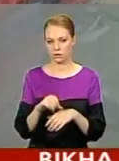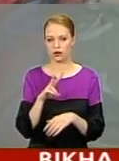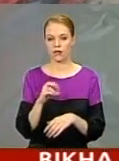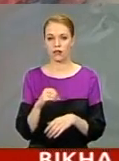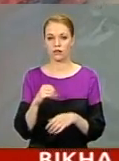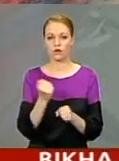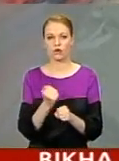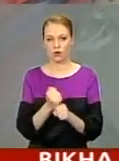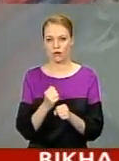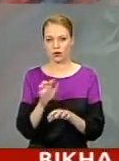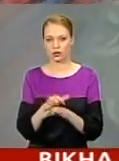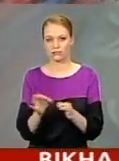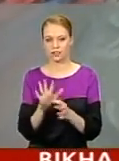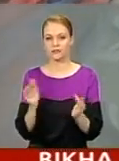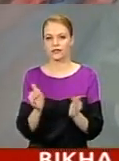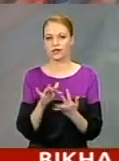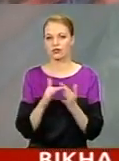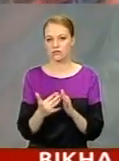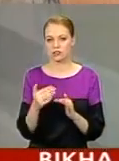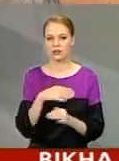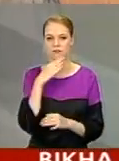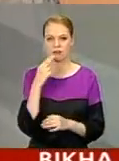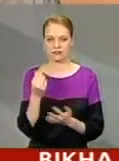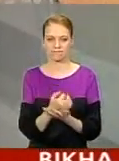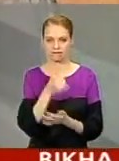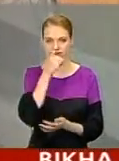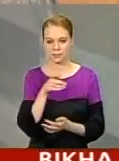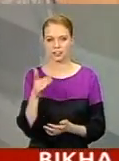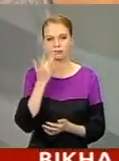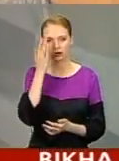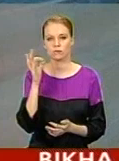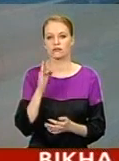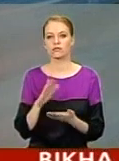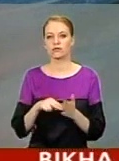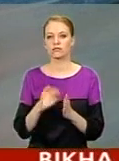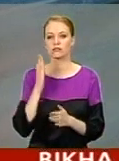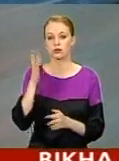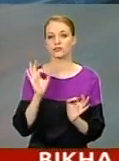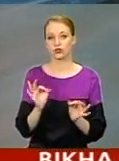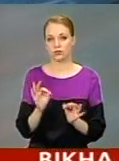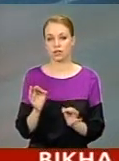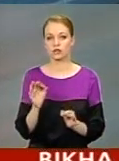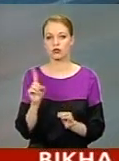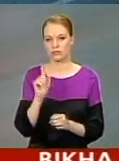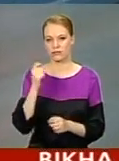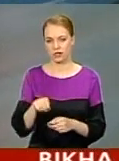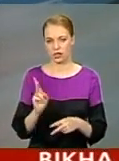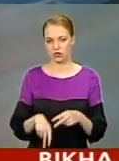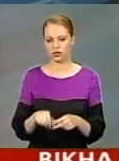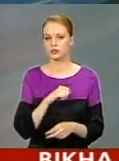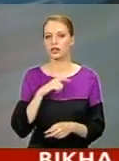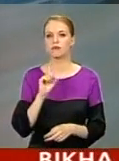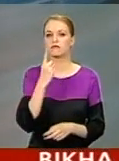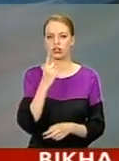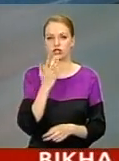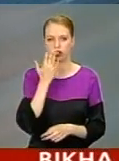робота чоботаря у невеличкому селі багато коштів не приносить. Сергій мріє про майбутнє. Звичайно, щоб війна кінчилася. Сама перша